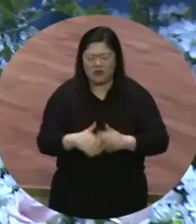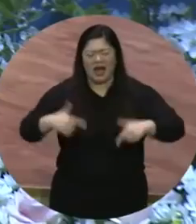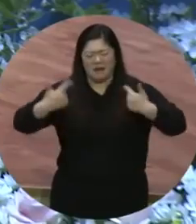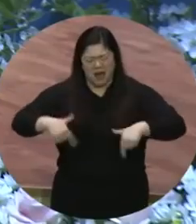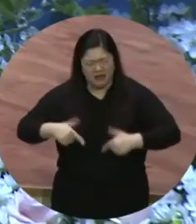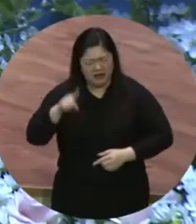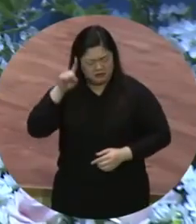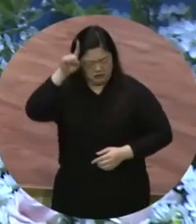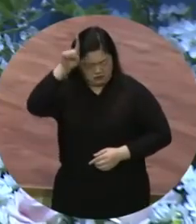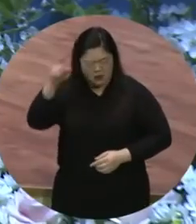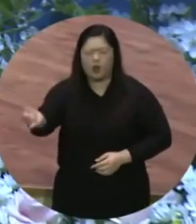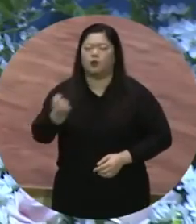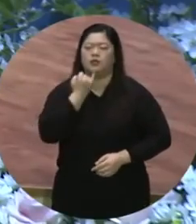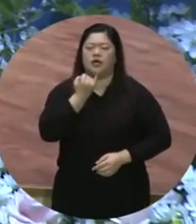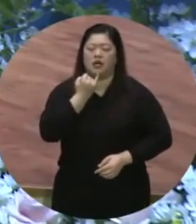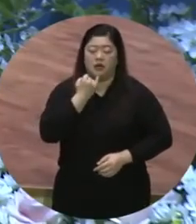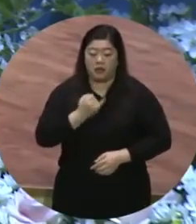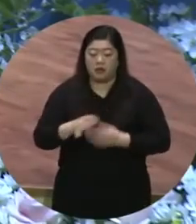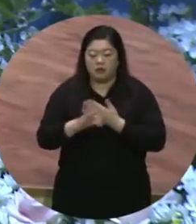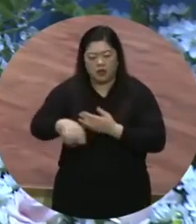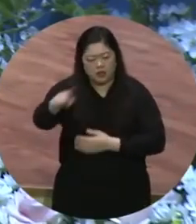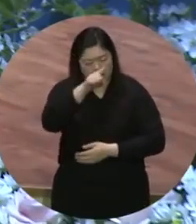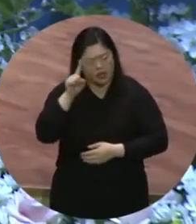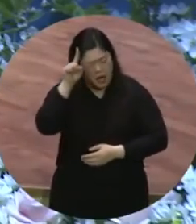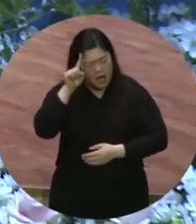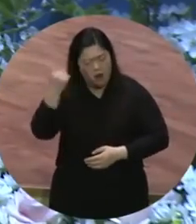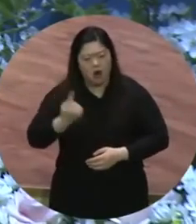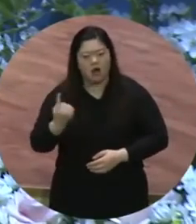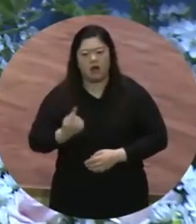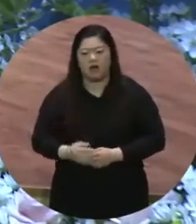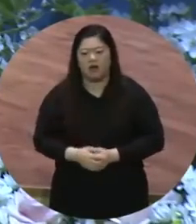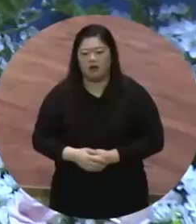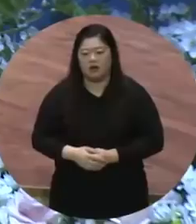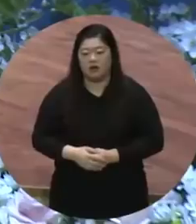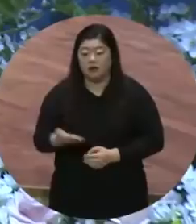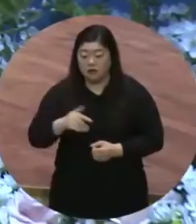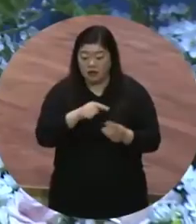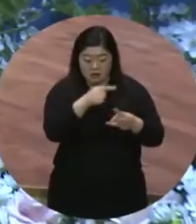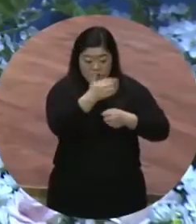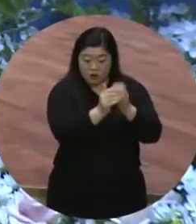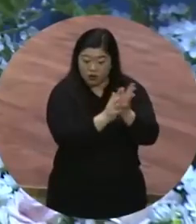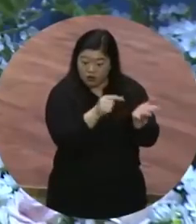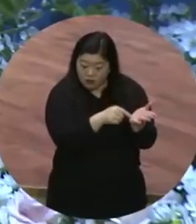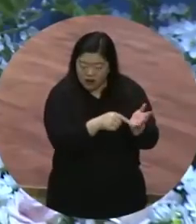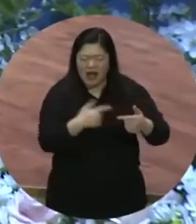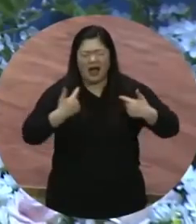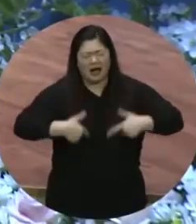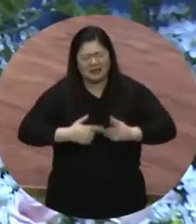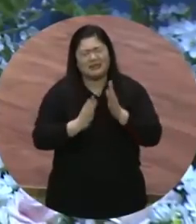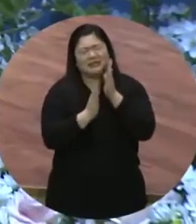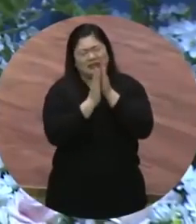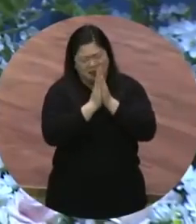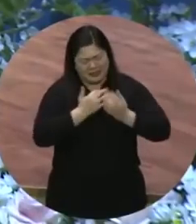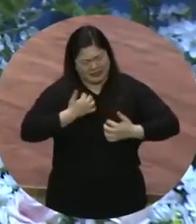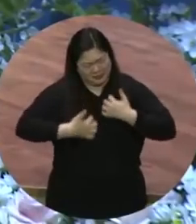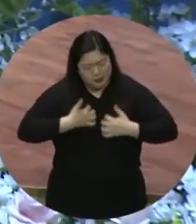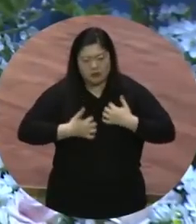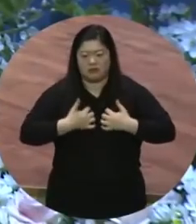항상 짜증내고 신경질내고 염려하라. 그렇게 말 안 했어요. 항상 기뻐해라. 환경